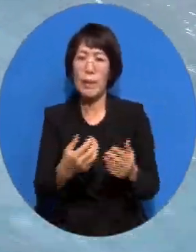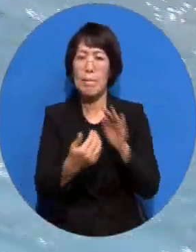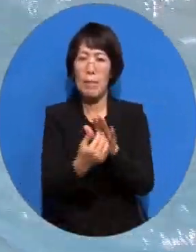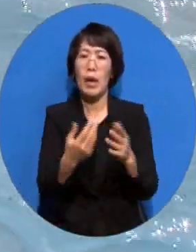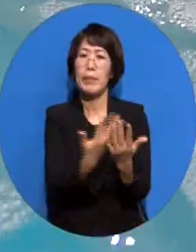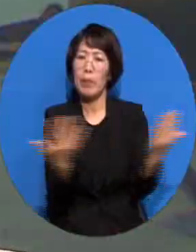했습니다